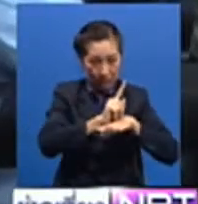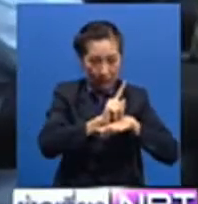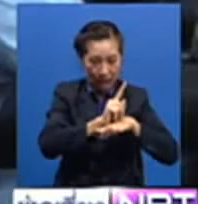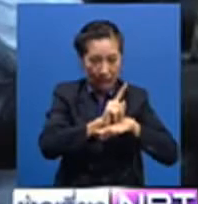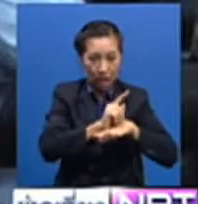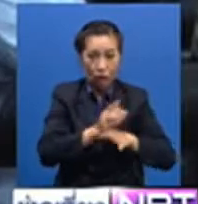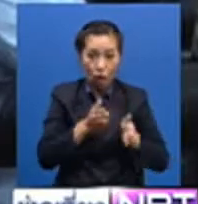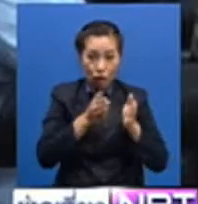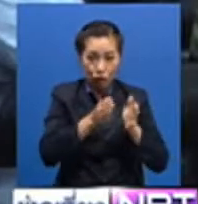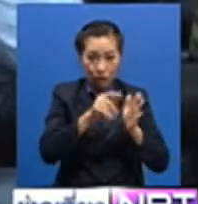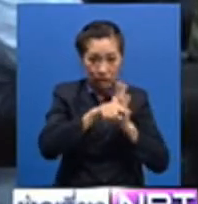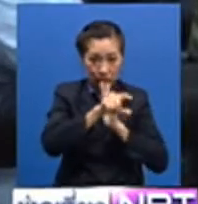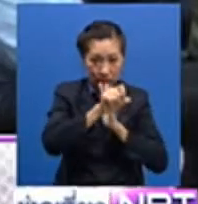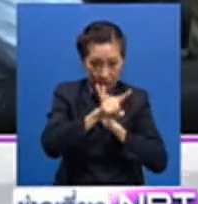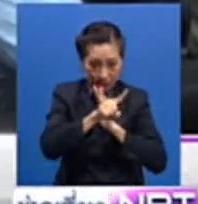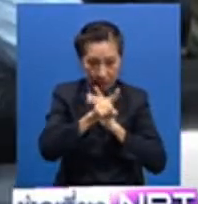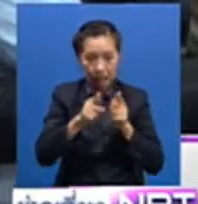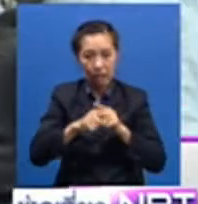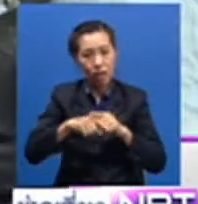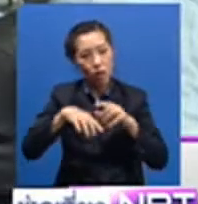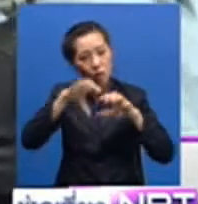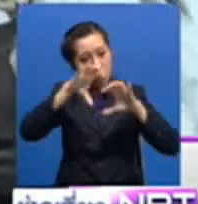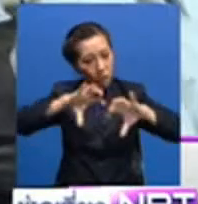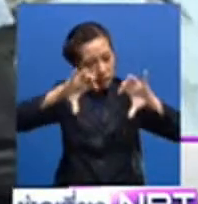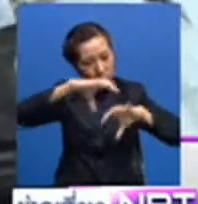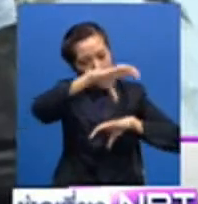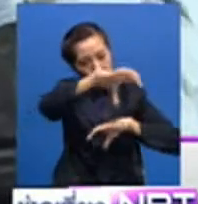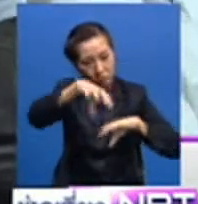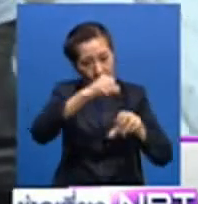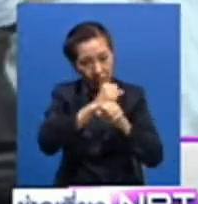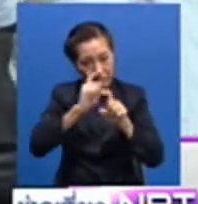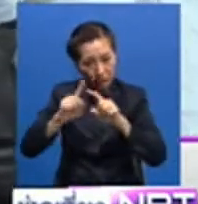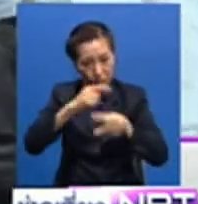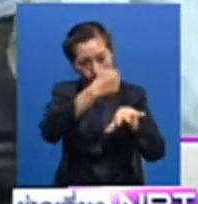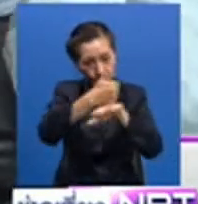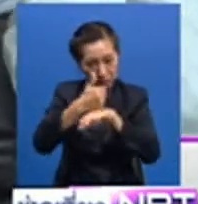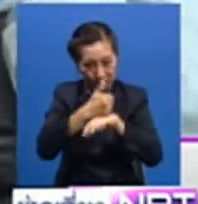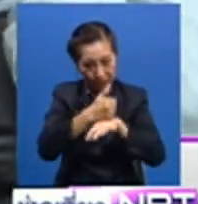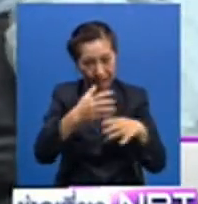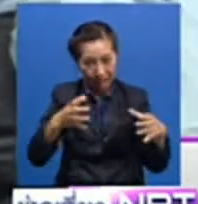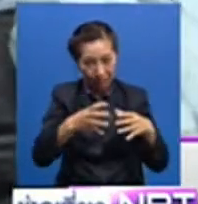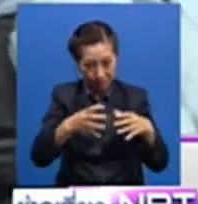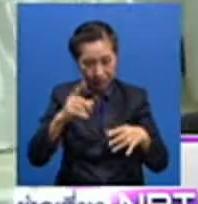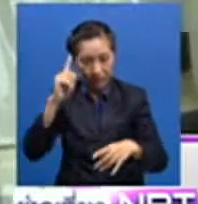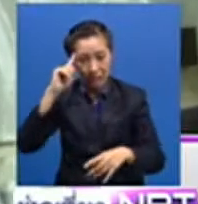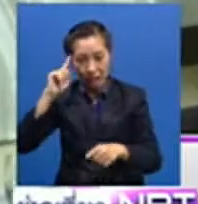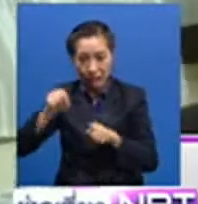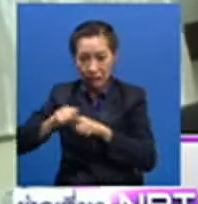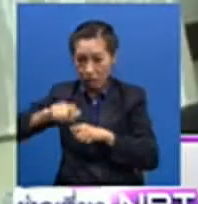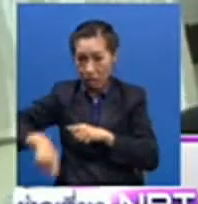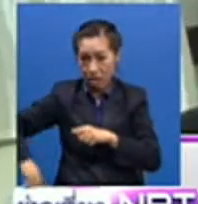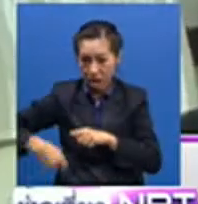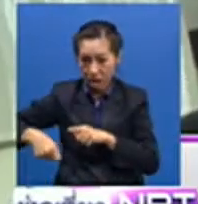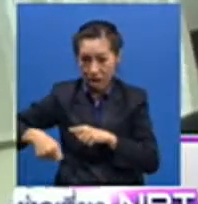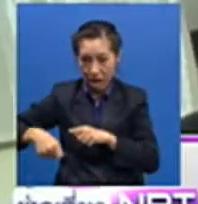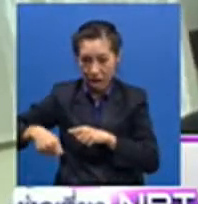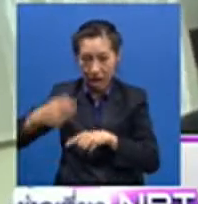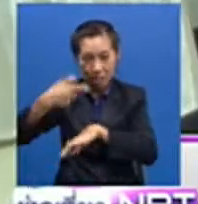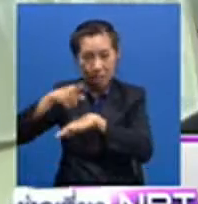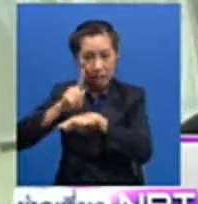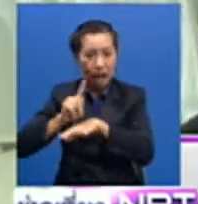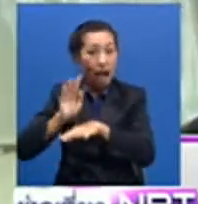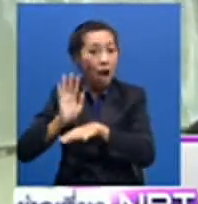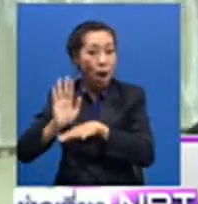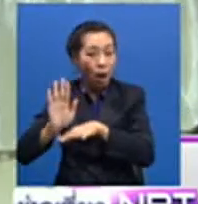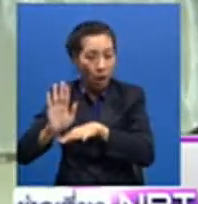หัวหน้าส่วนราชการที่เกี่ยวข้องฝ่ายไทยพร้อมด้วยนายซอทาวีผู้ว่าราชการจังหวัดอุดรมีชัยประธานฝ่าย